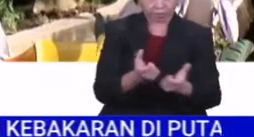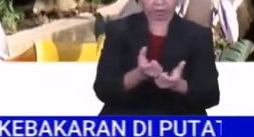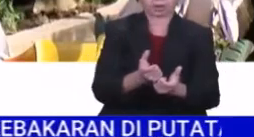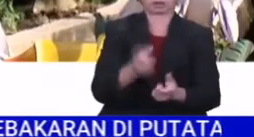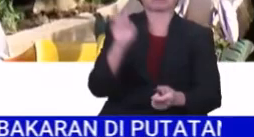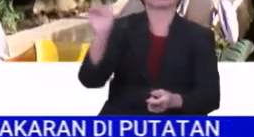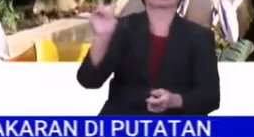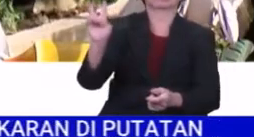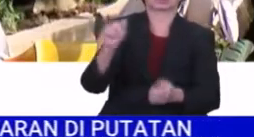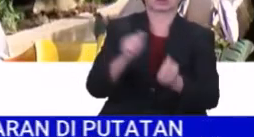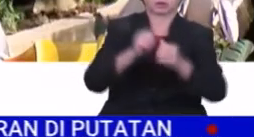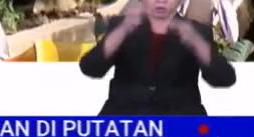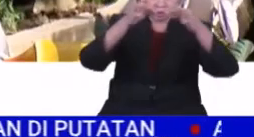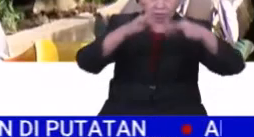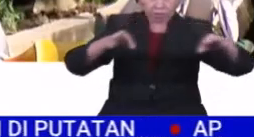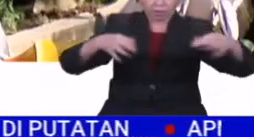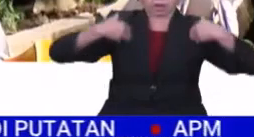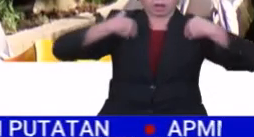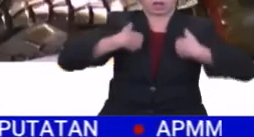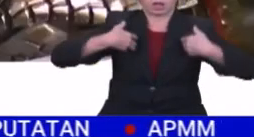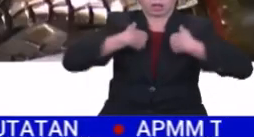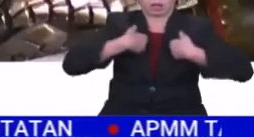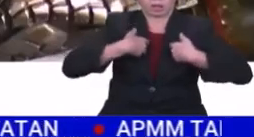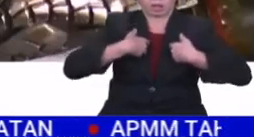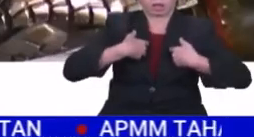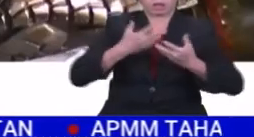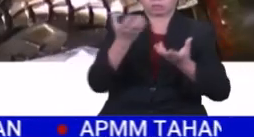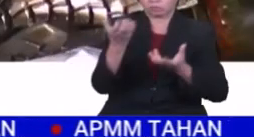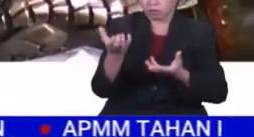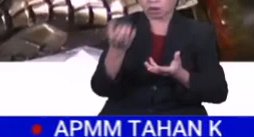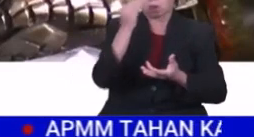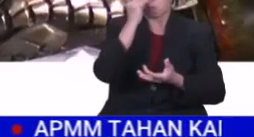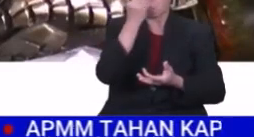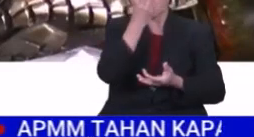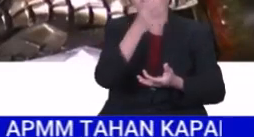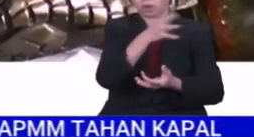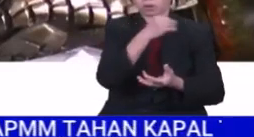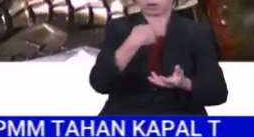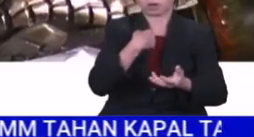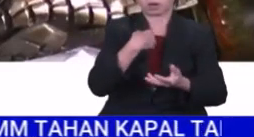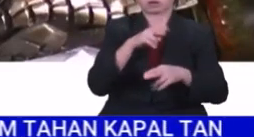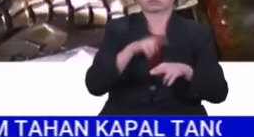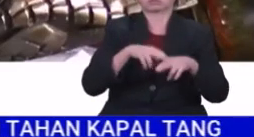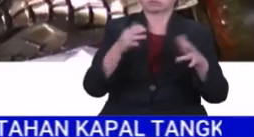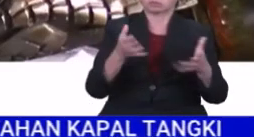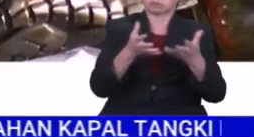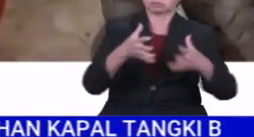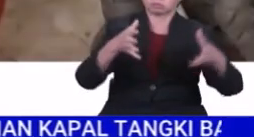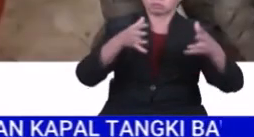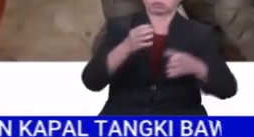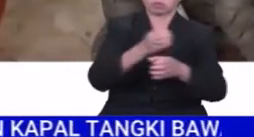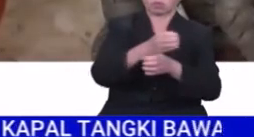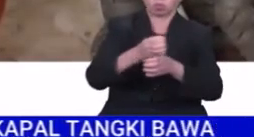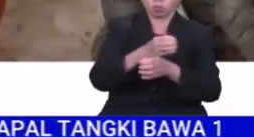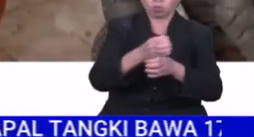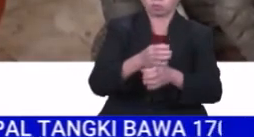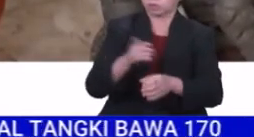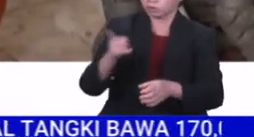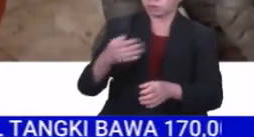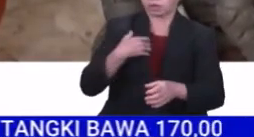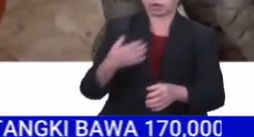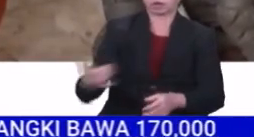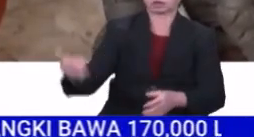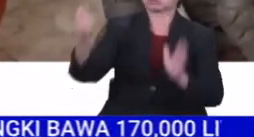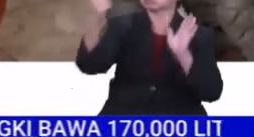ialah hiasan berbentuk hewan bekas bunga tampak duduk santai dan set meja kopi dia turut